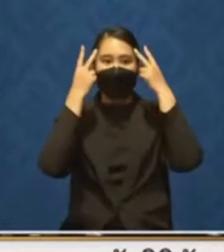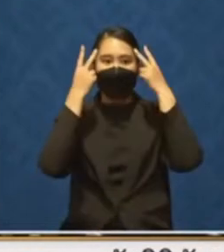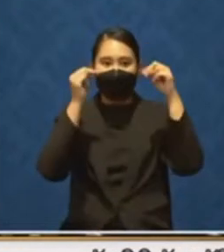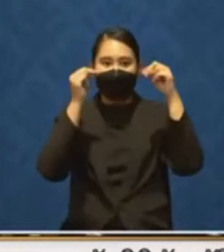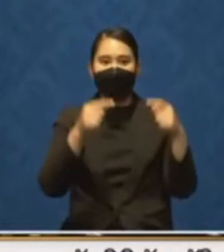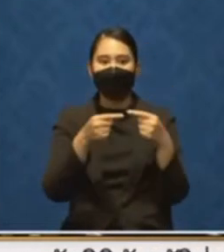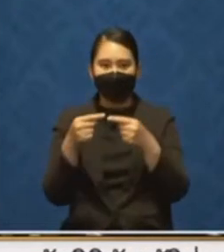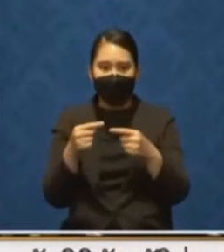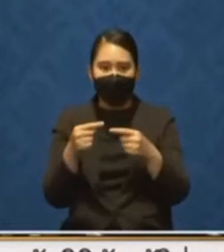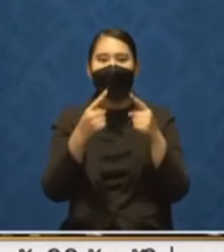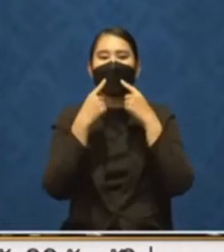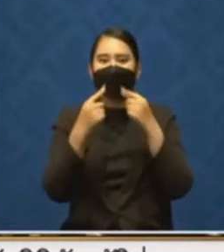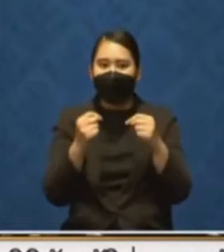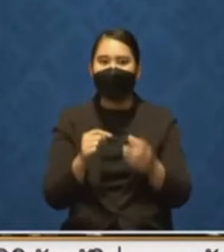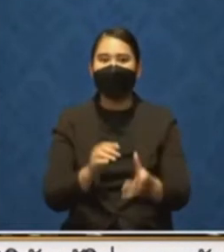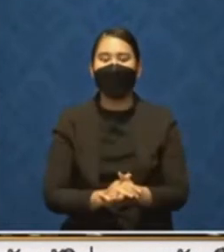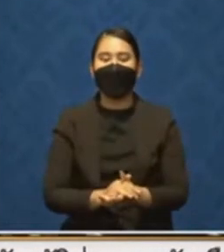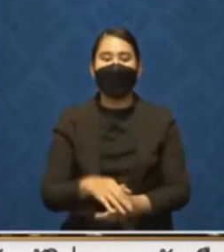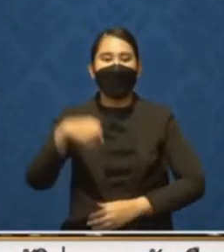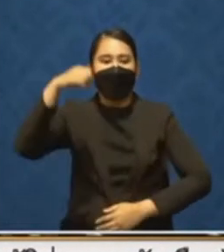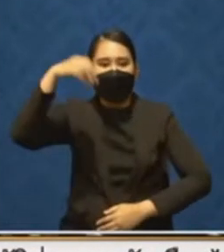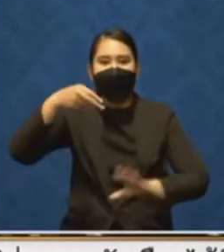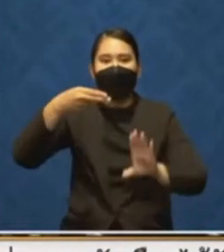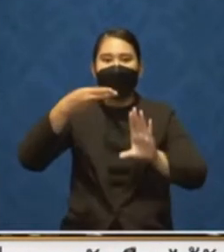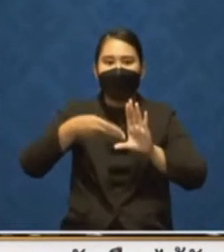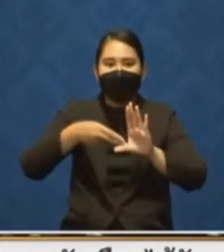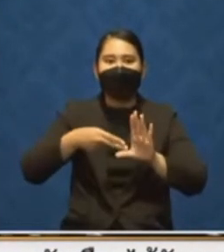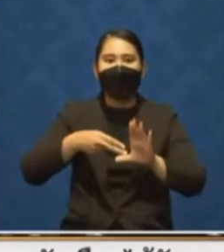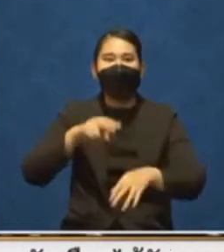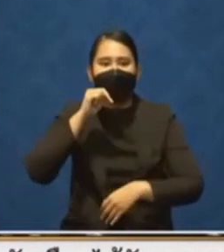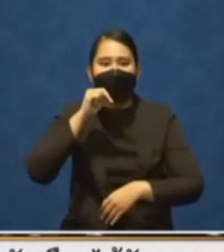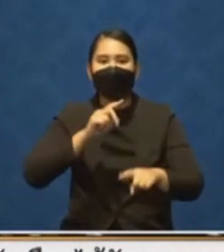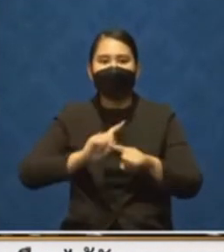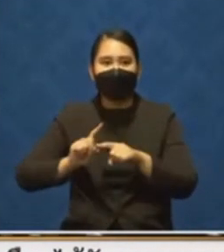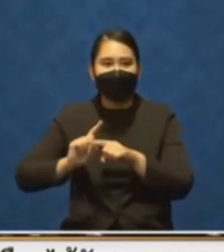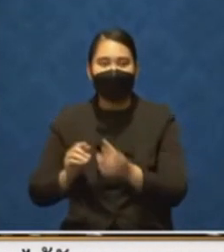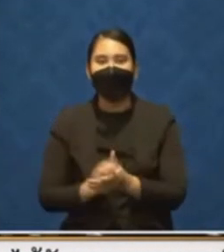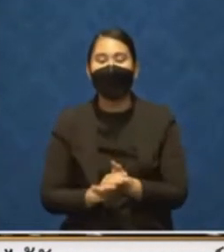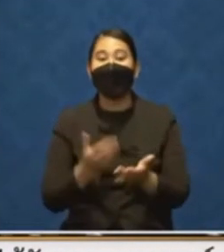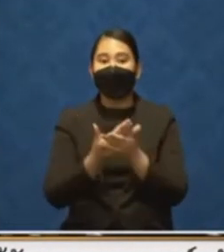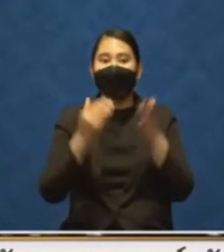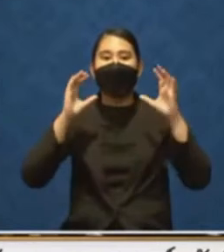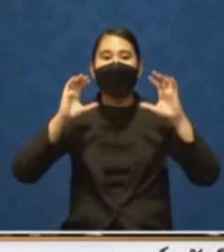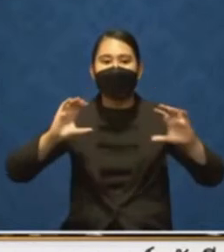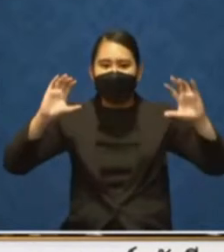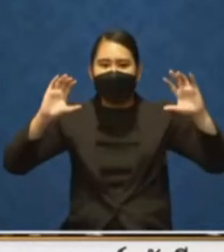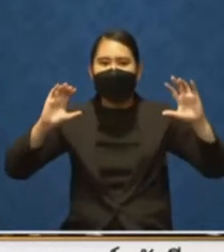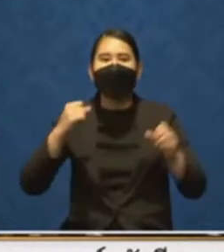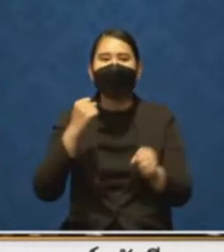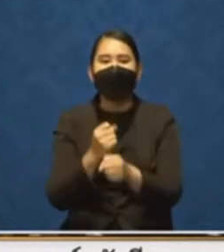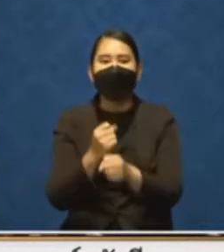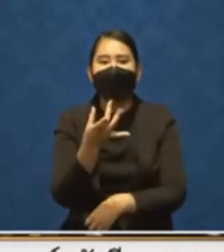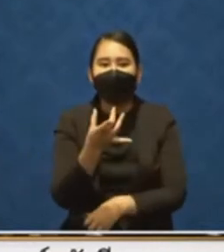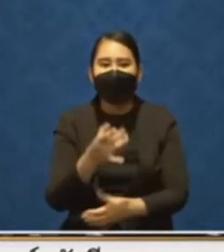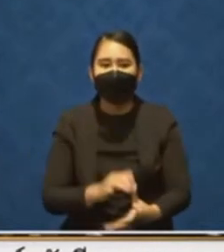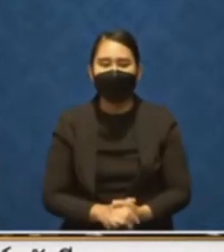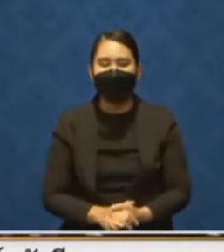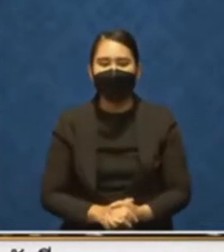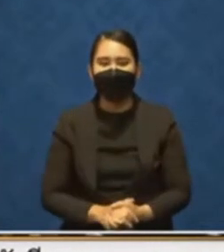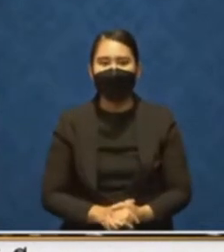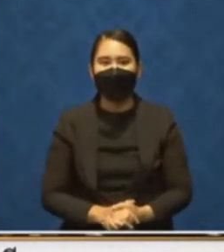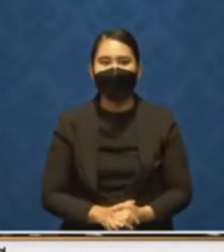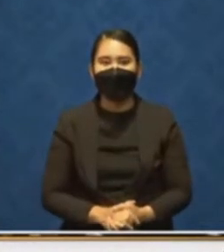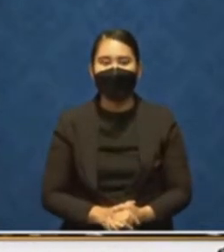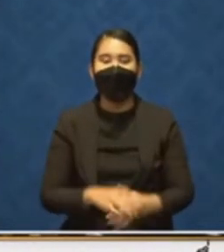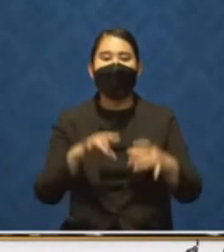ครับท่านต้องตอบนะครับเรื่องพลังงานเรื่องใช้เงินของรัฐไปทำธุรกรรมอะไรที่มันไม่เหมาะสมต่อการเวลา